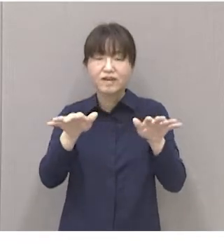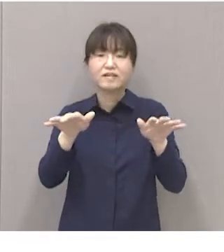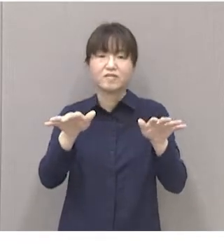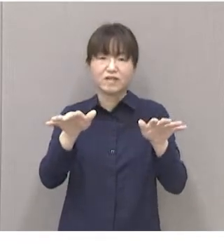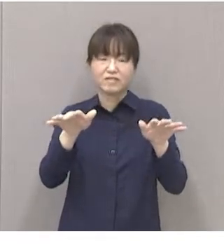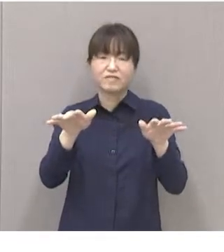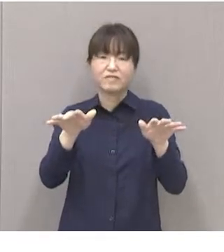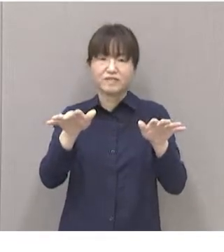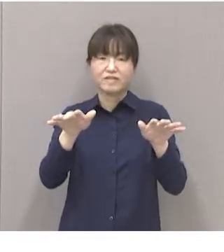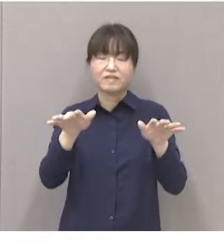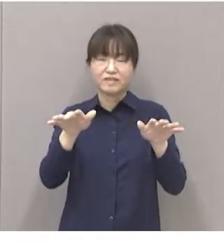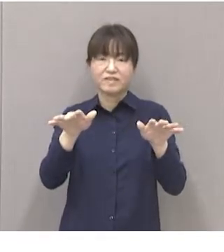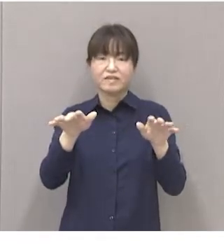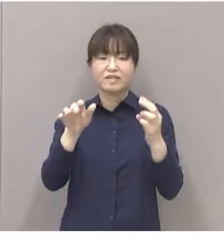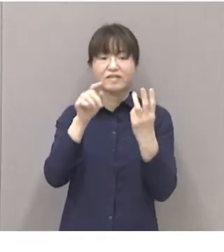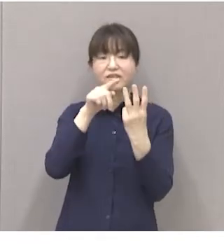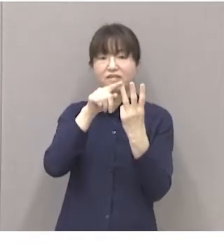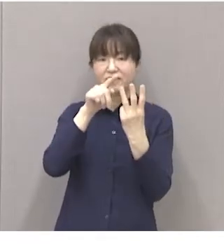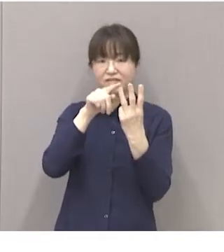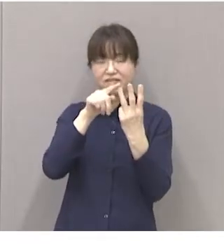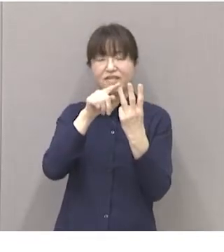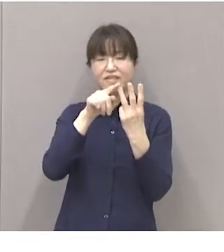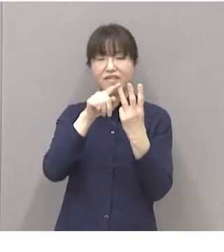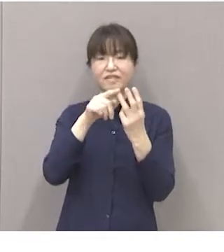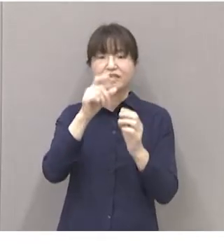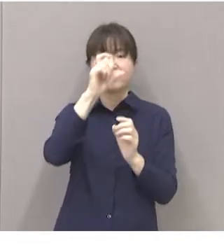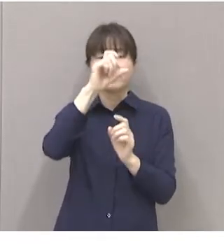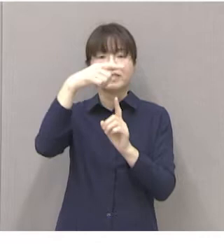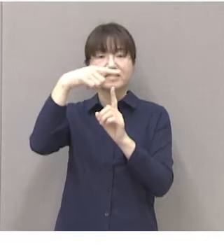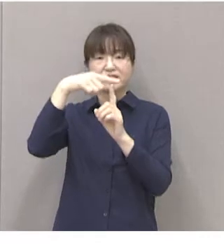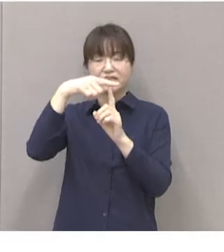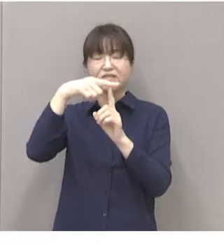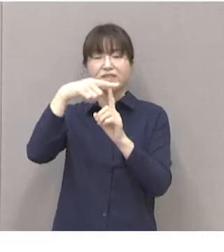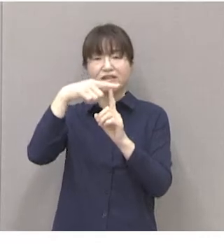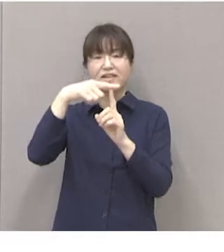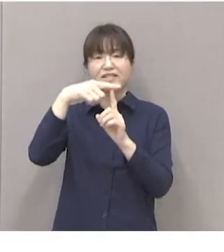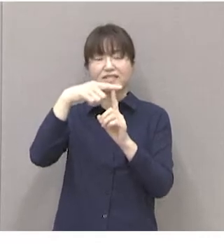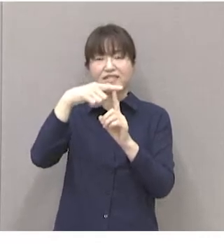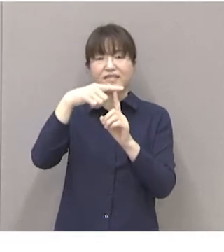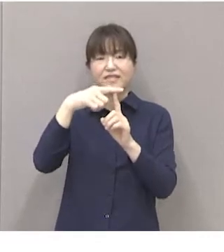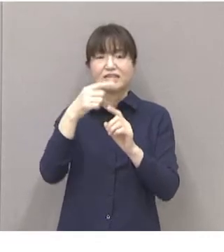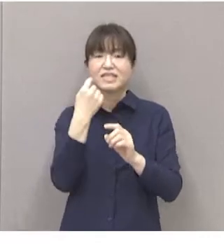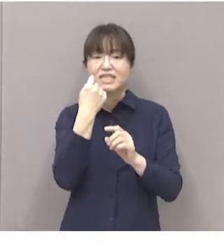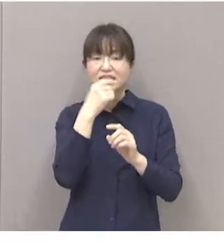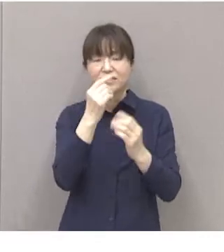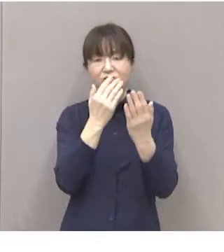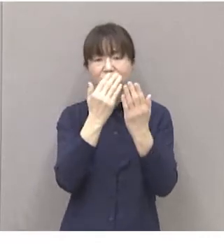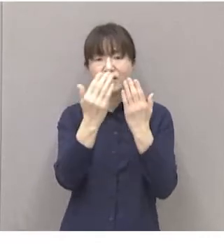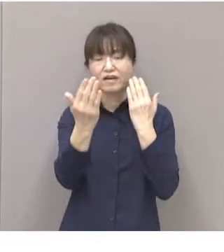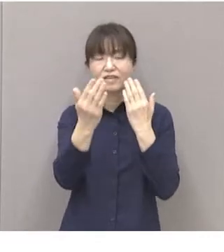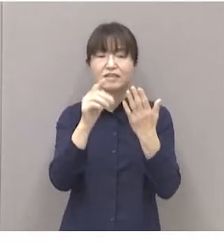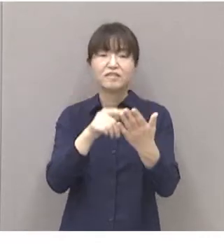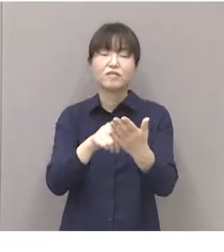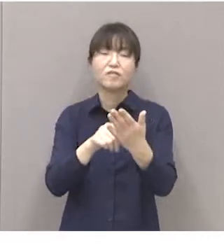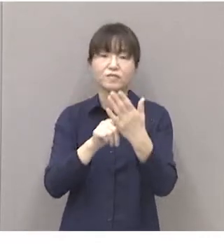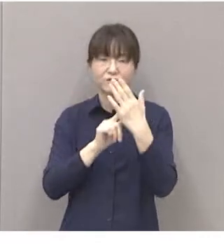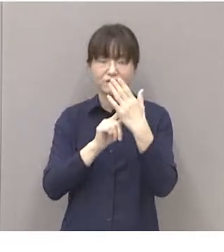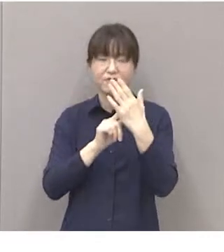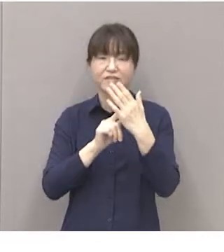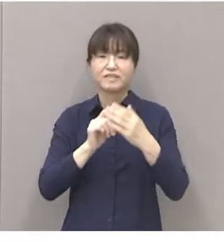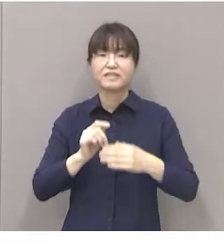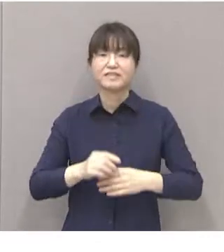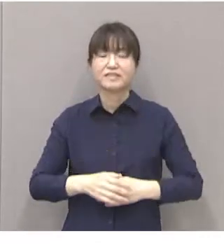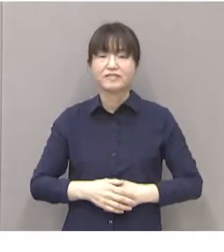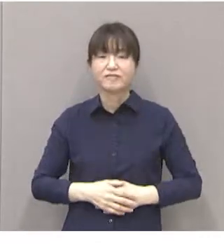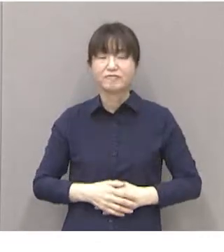もあのそうしますとこの ct で見るとですねあの白くですねはっきりと影が見えると